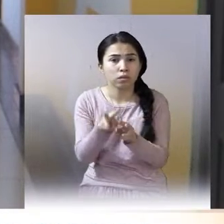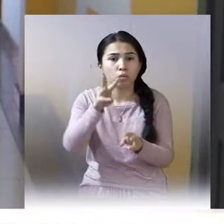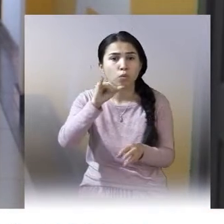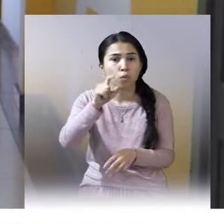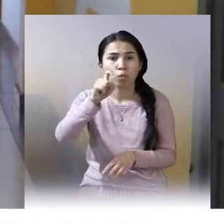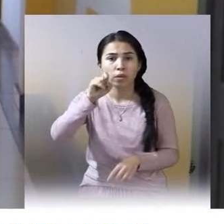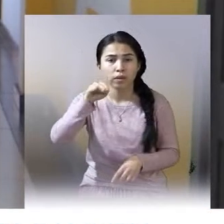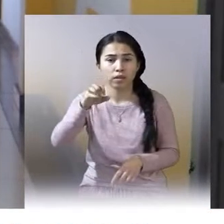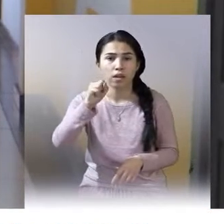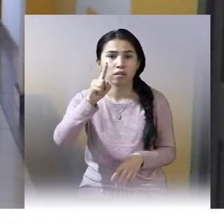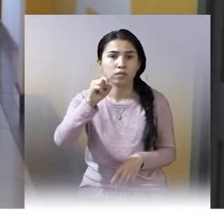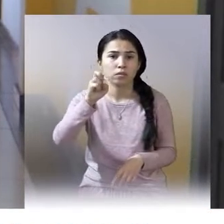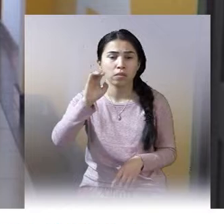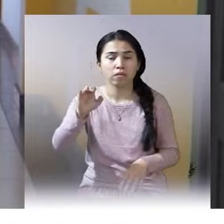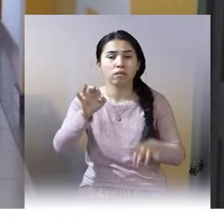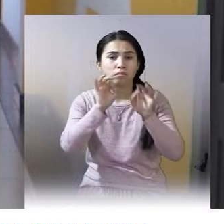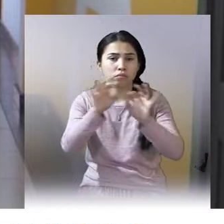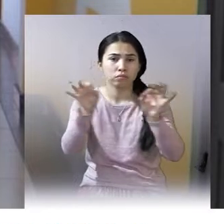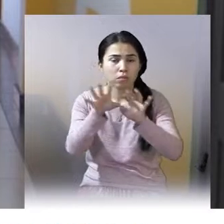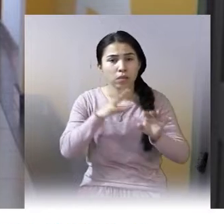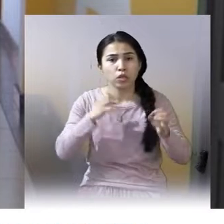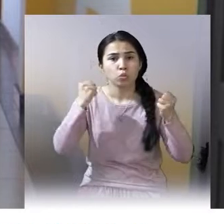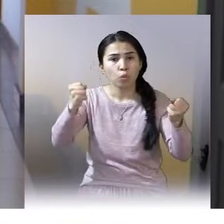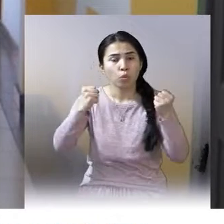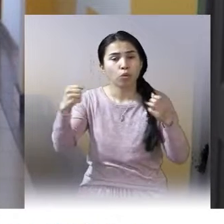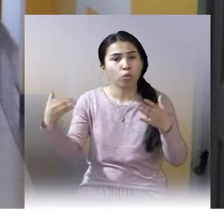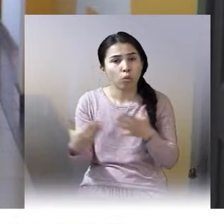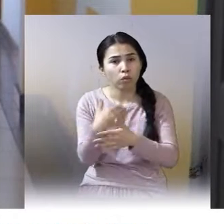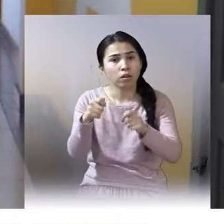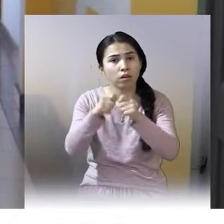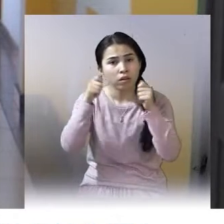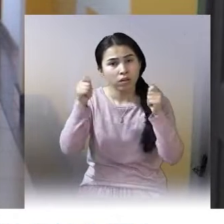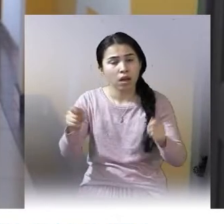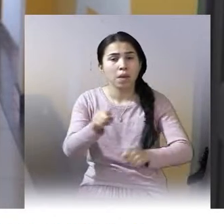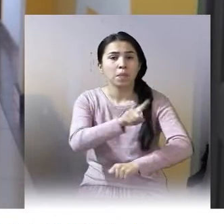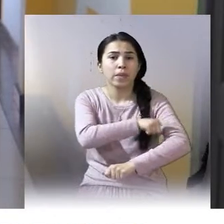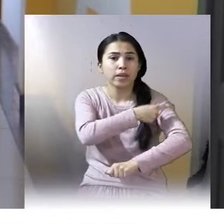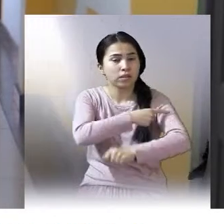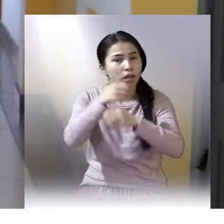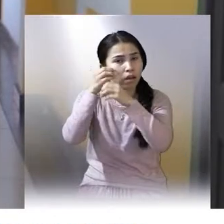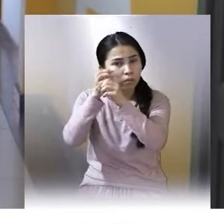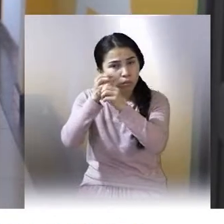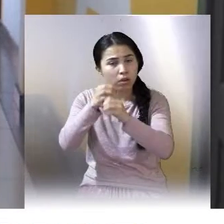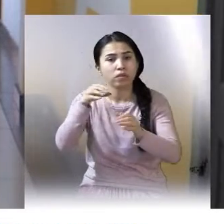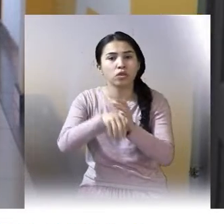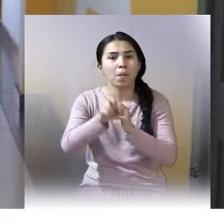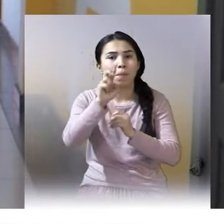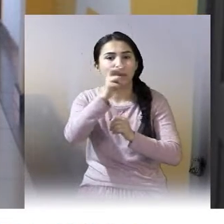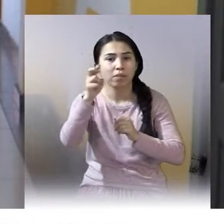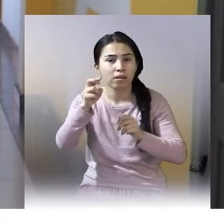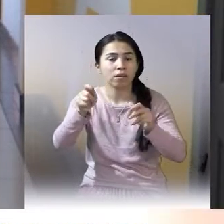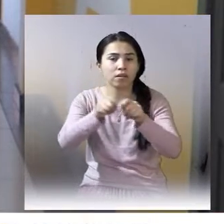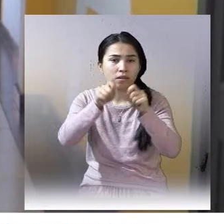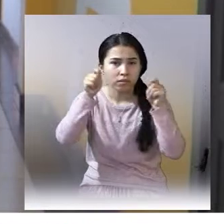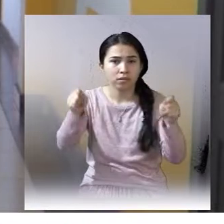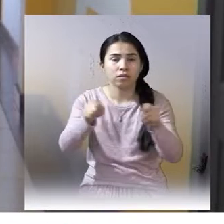кейбір ережелері жемқорлыққа итеретін нормалардың бар екенін бәріміз білеміз.